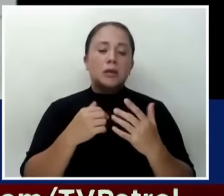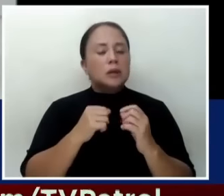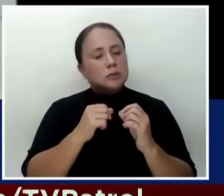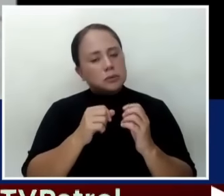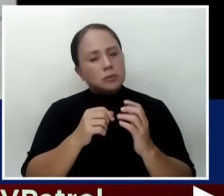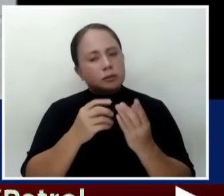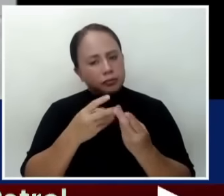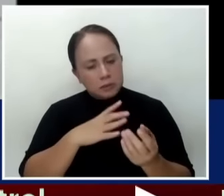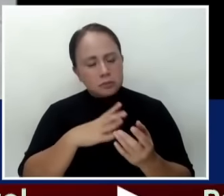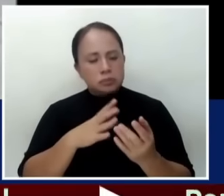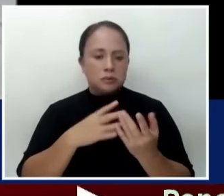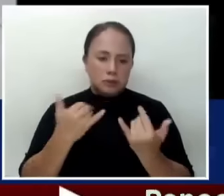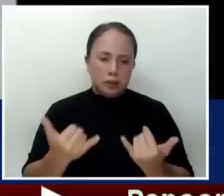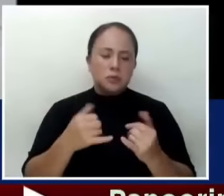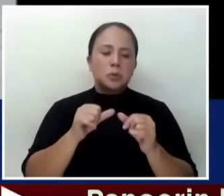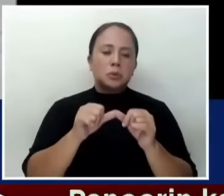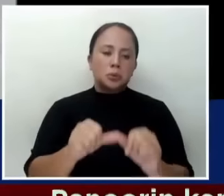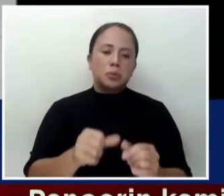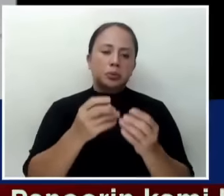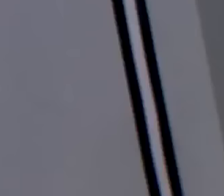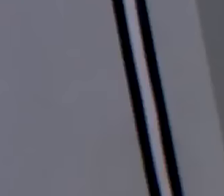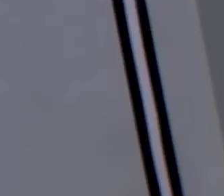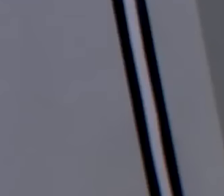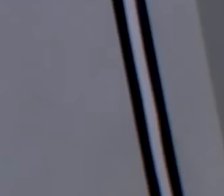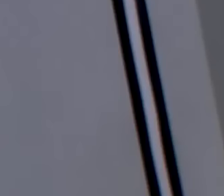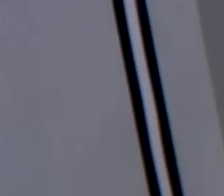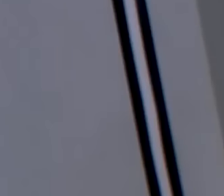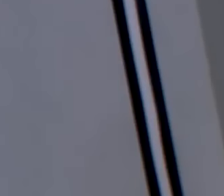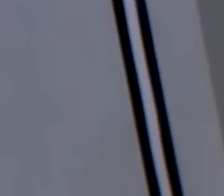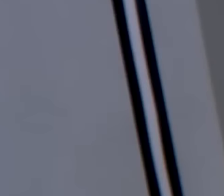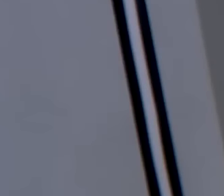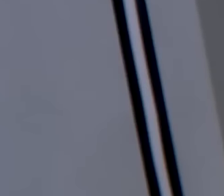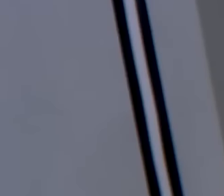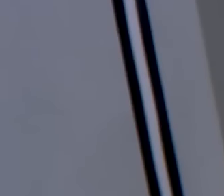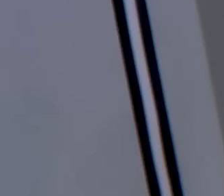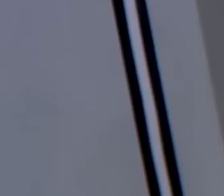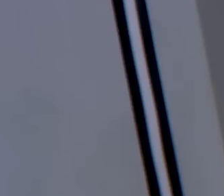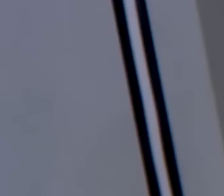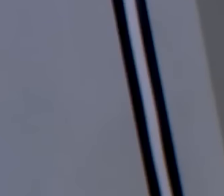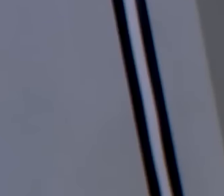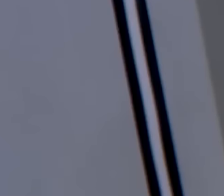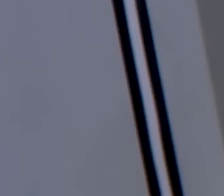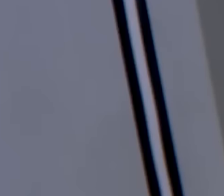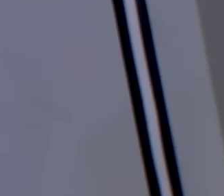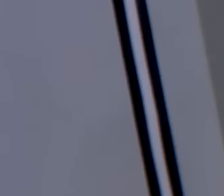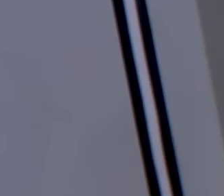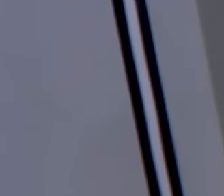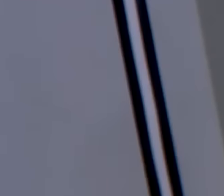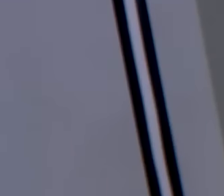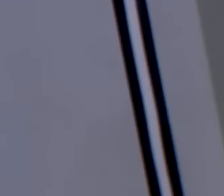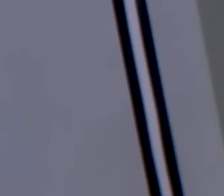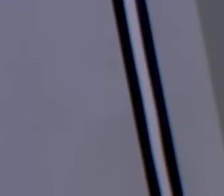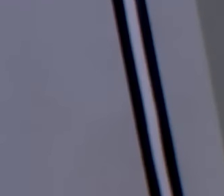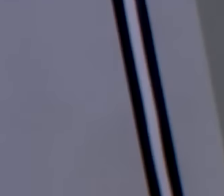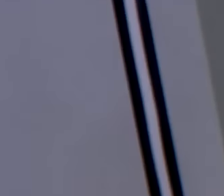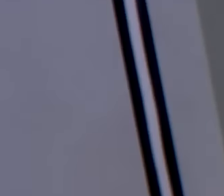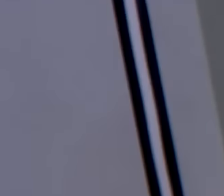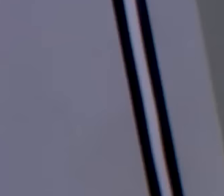at patuloy na ginagamot sa ospital. Mabigat ang mga naging patutsada ni Vice President Sara